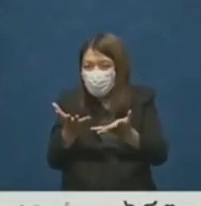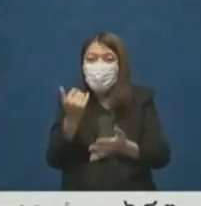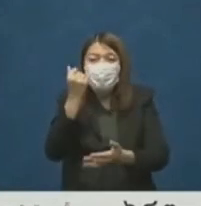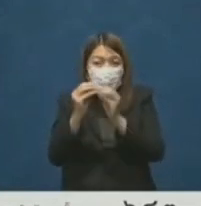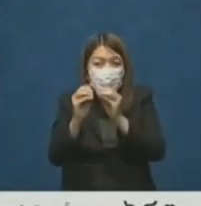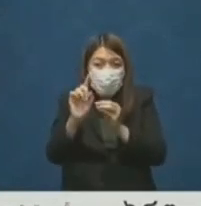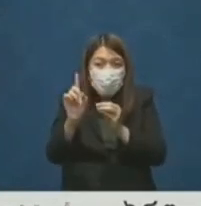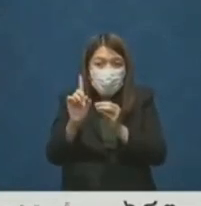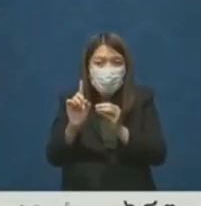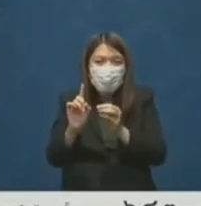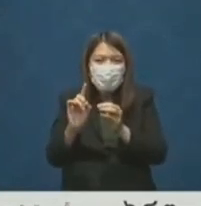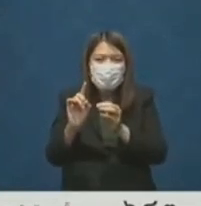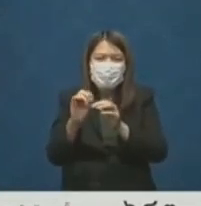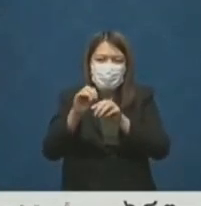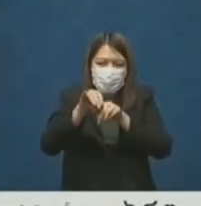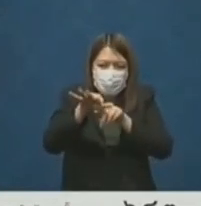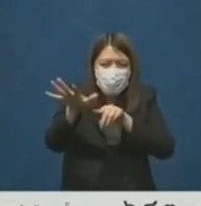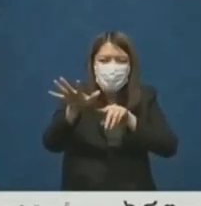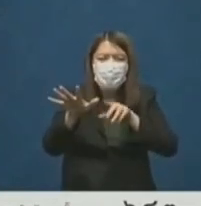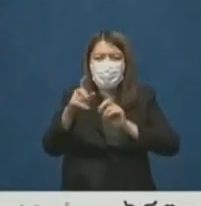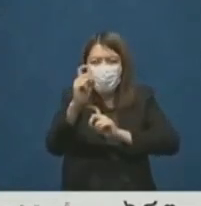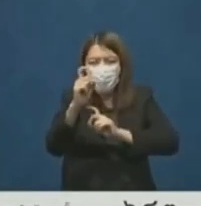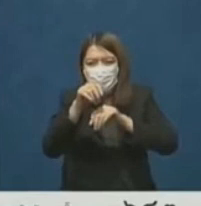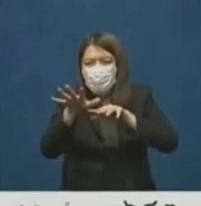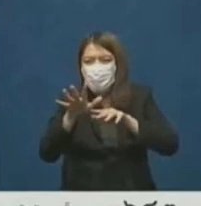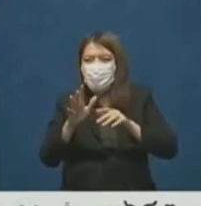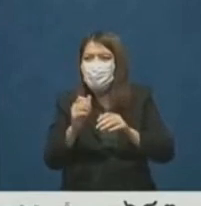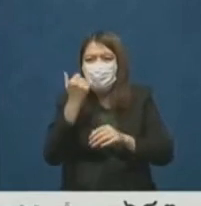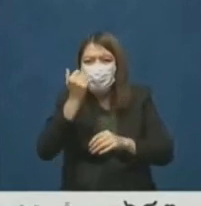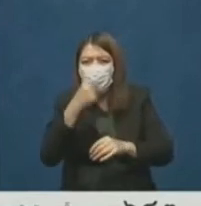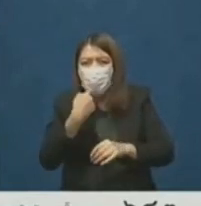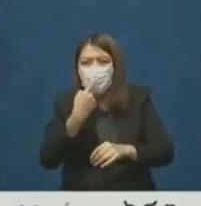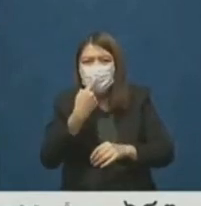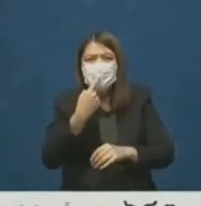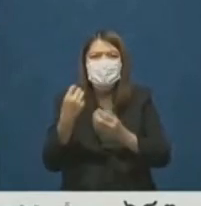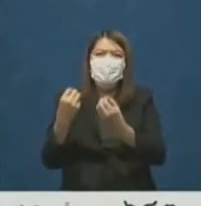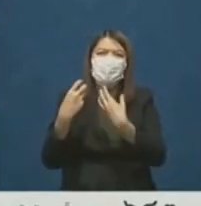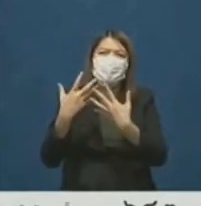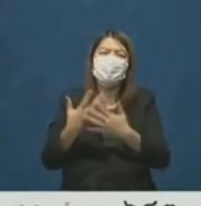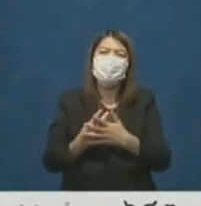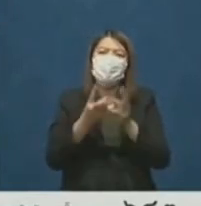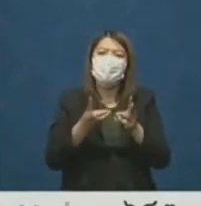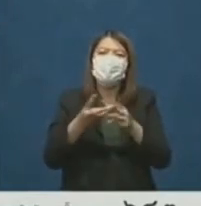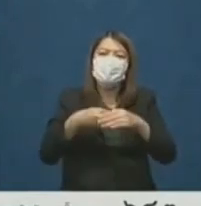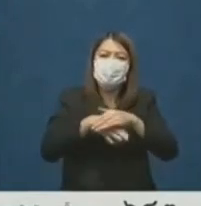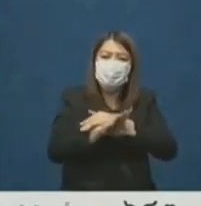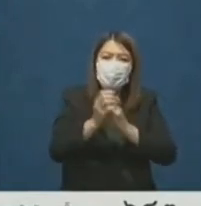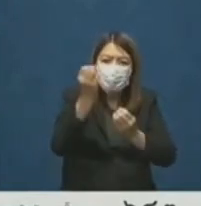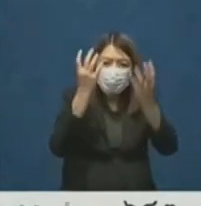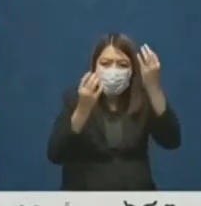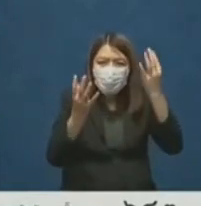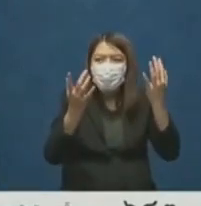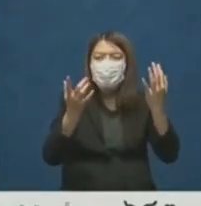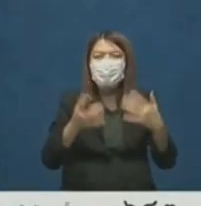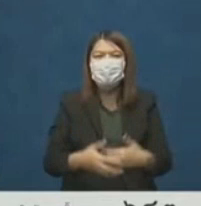ทำยังไงจะต้องโทรเบอร์ไหนถ้ามีสารเคมีรั่วไหลจะต้องปฏิบัติตัวยังไงโทรไปแจ้งใครไม่สอนมาสอนวิธีการเอ